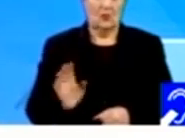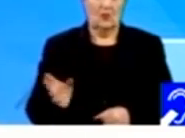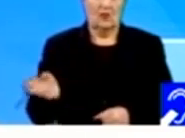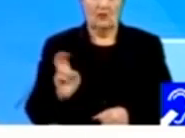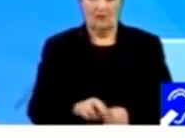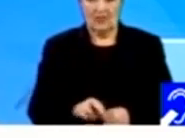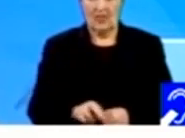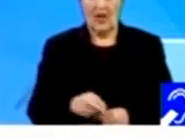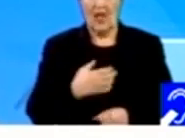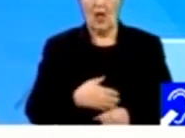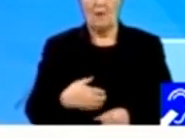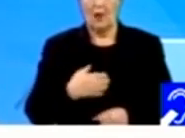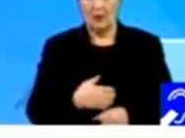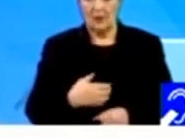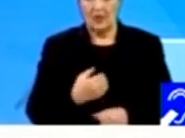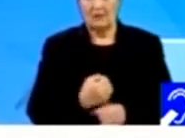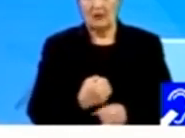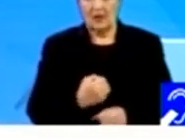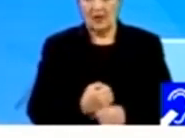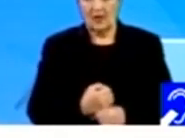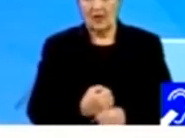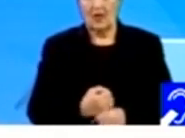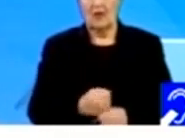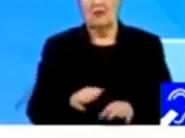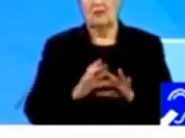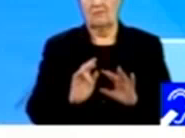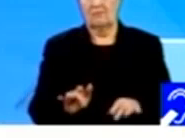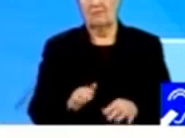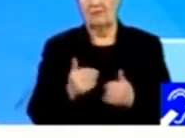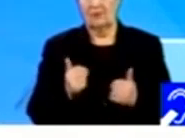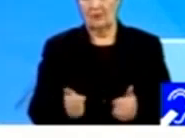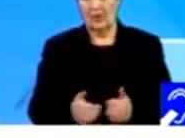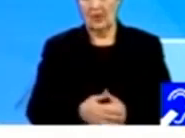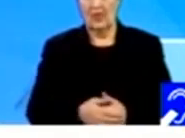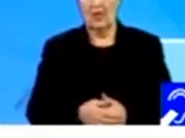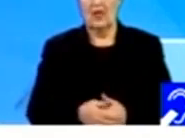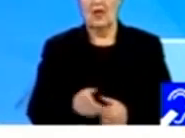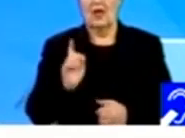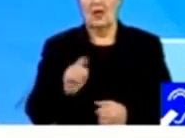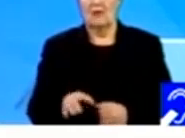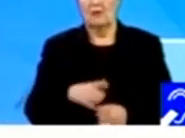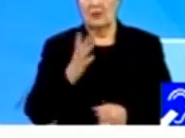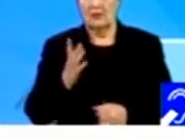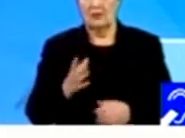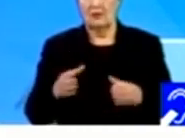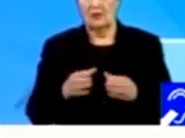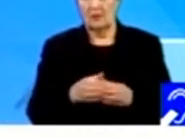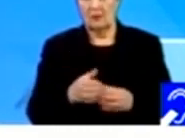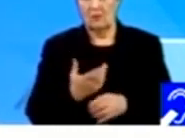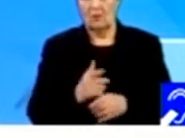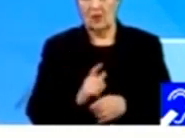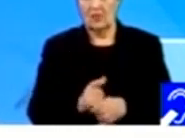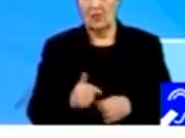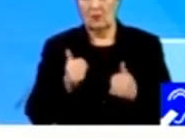ca să fac lucrurile să se întâmple azi și aici. Am capacitate de negociere, am o echipă, repet, foarte